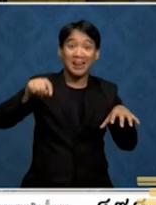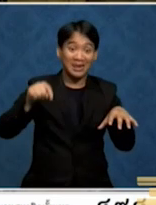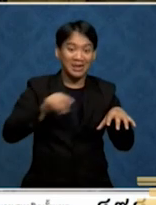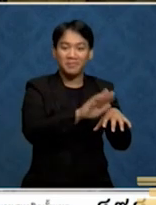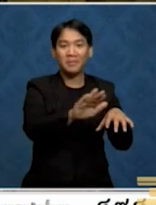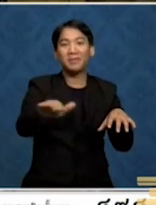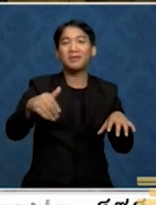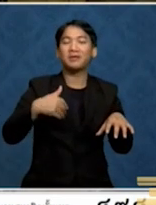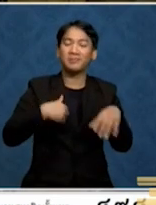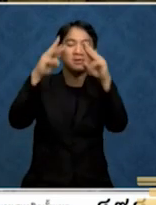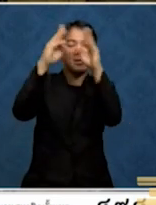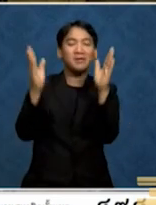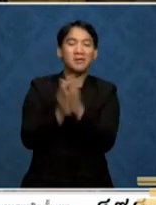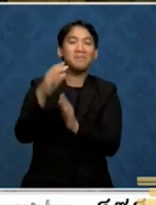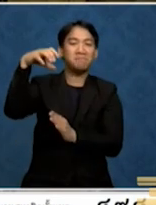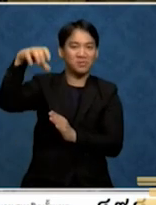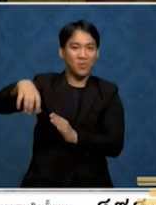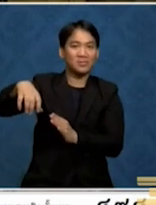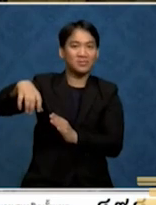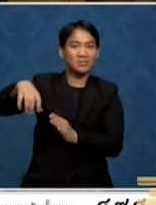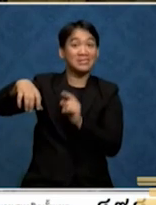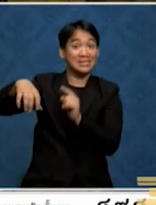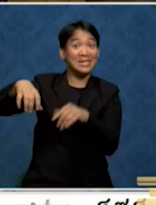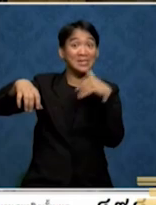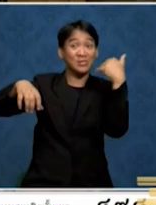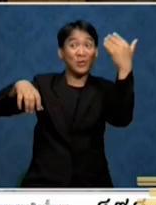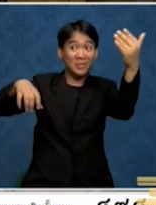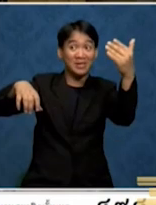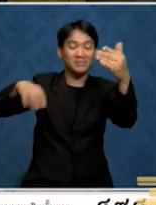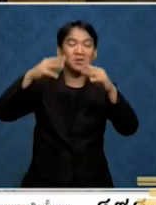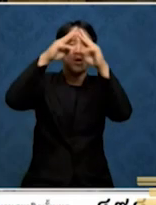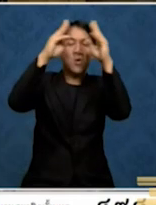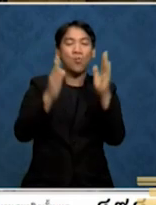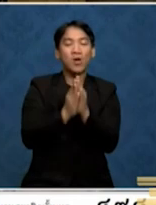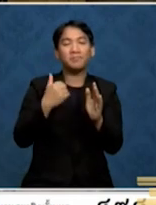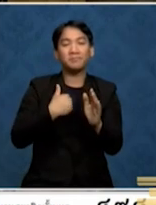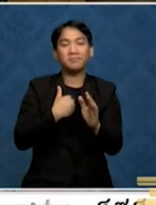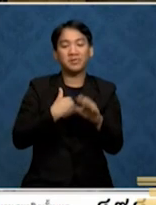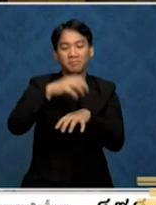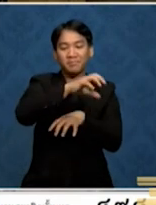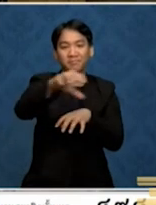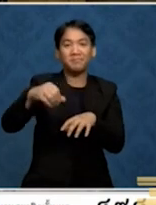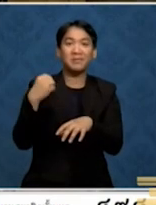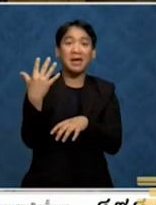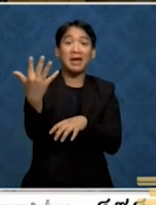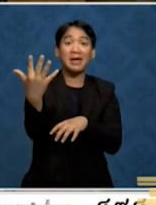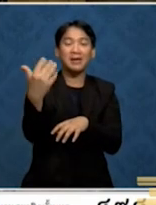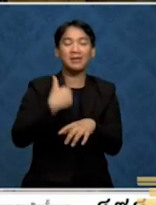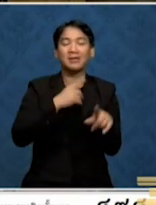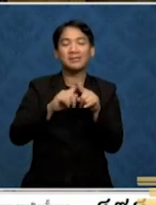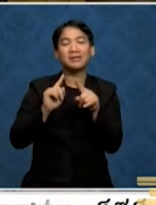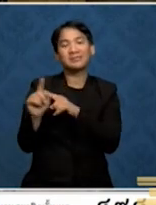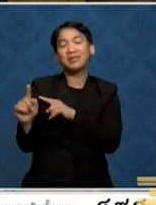การจัดตั้งให้เป็นวัดที่ถูกต้องต่อไปในเขตอำเภอกาบเชิงจำนวน5วัดนะคะท่านประธานแต่ยังเหลืออีกหลายวัดใน